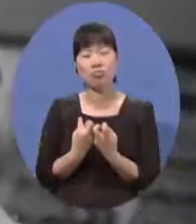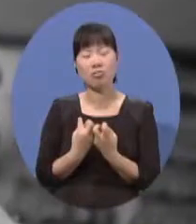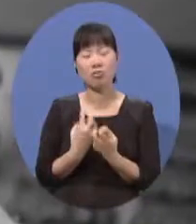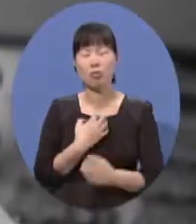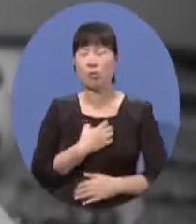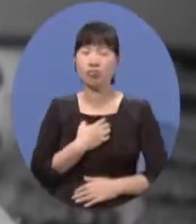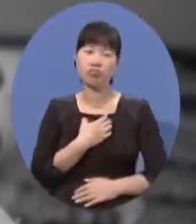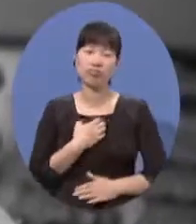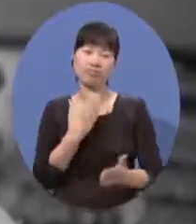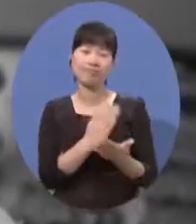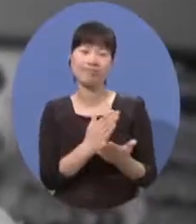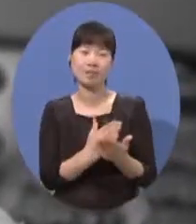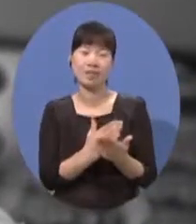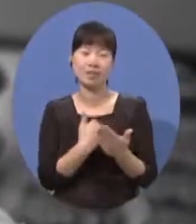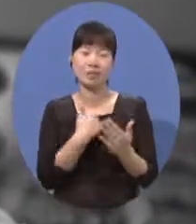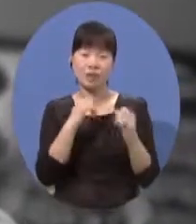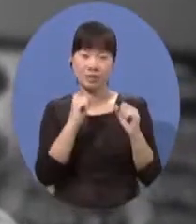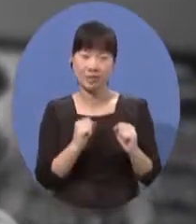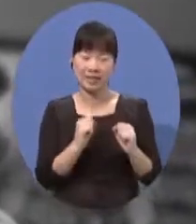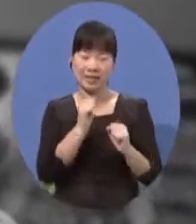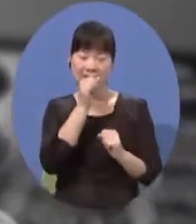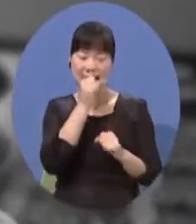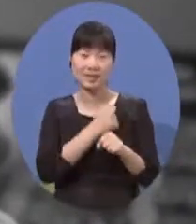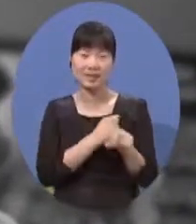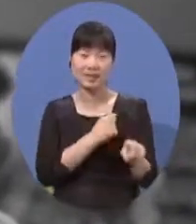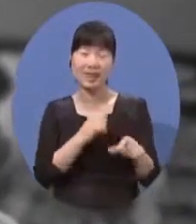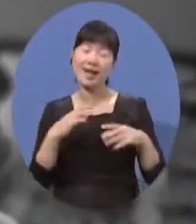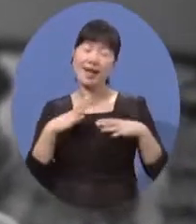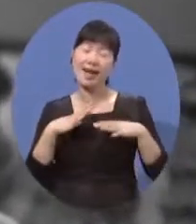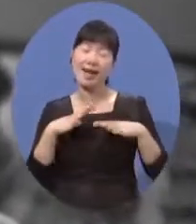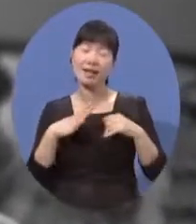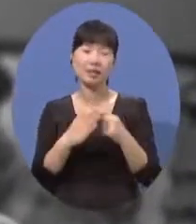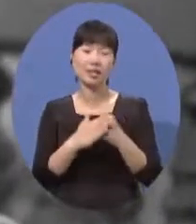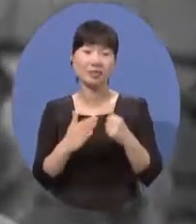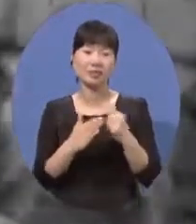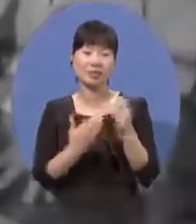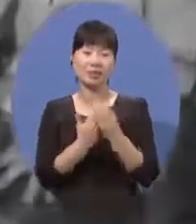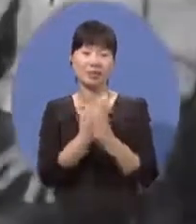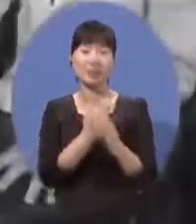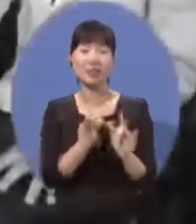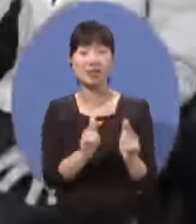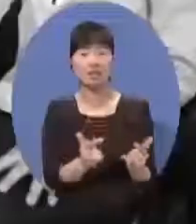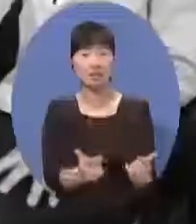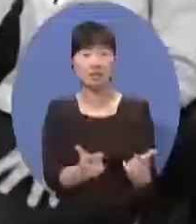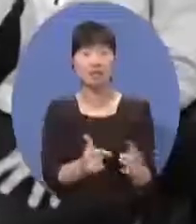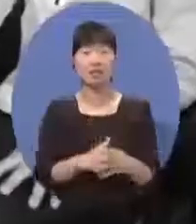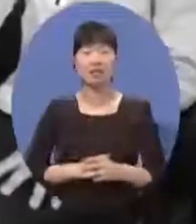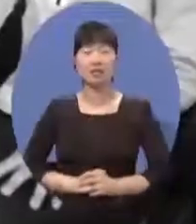초조해하지 마. 존재감은 잘났다고 떠들어서 생기진 않는단다.